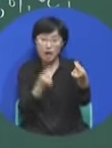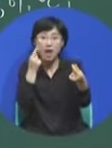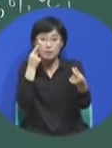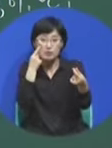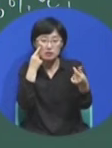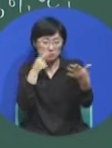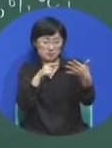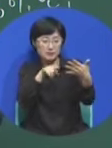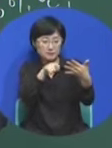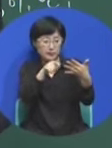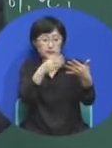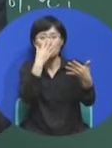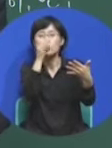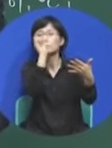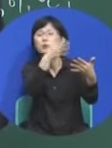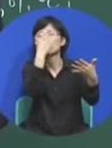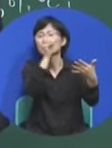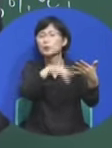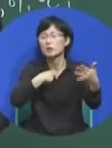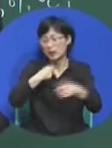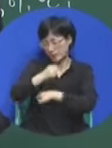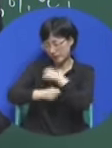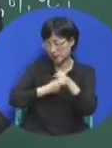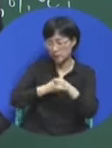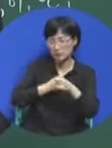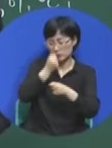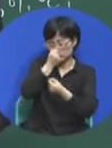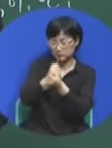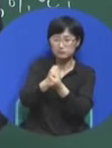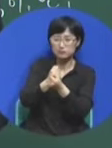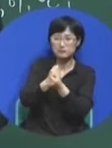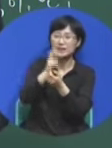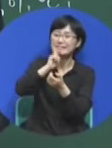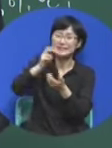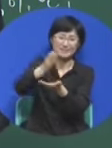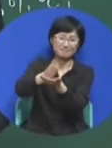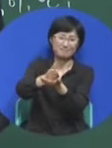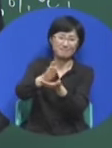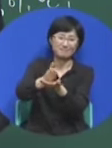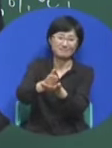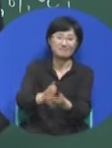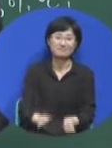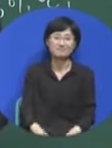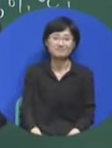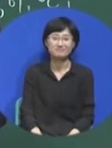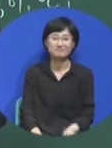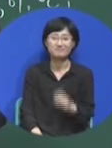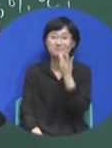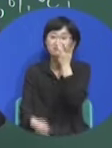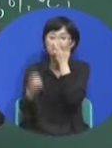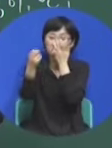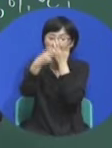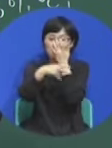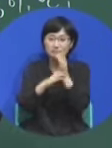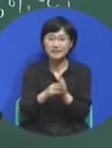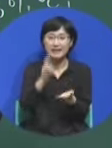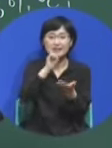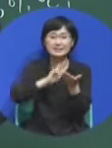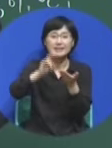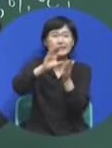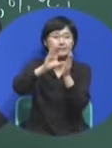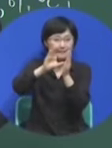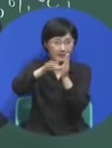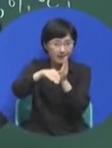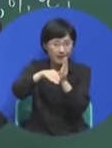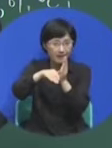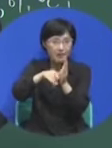能够唱出原音的，要唱出原音来. 그냥 이렇게 뚝 떨어뜨려서 그냥 이렇게 하지 마시고. 不要降得很低. 또 한 가지는 어떻든 찬송할 때 믿음으로